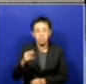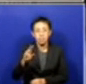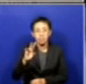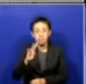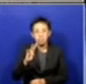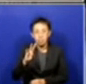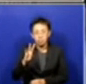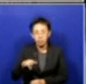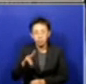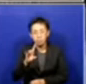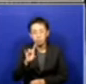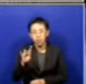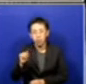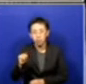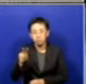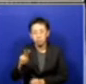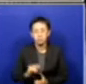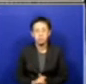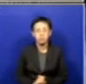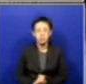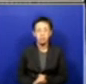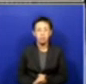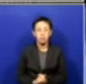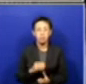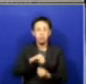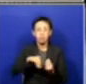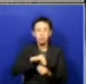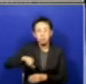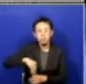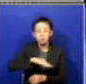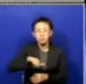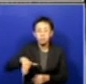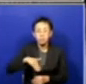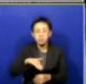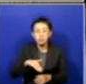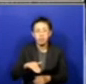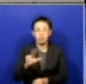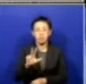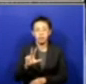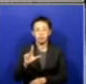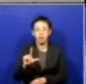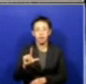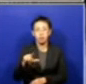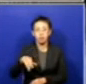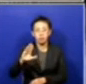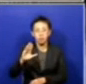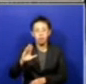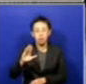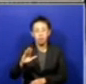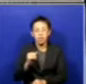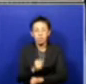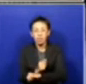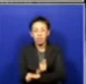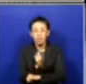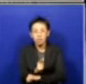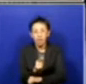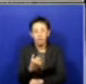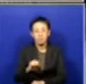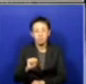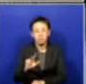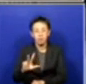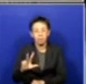3,077,822 รายโดยผู้ประกอบการทั้งสิ้นกว่า3ล้านรายที่มีอัตราจ้างงานถึง13ล้านอัต